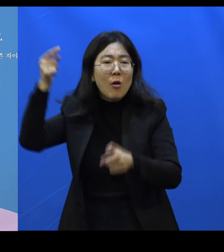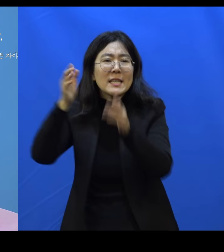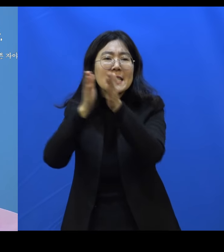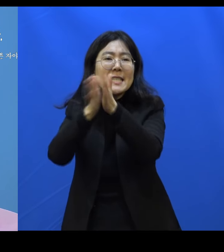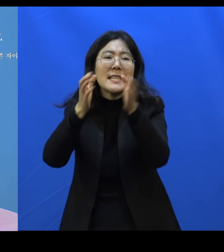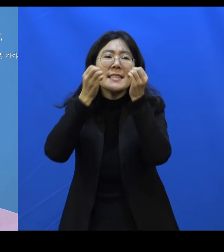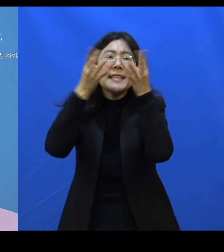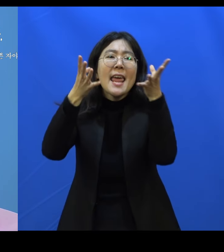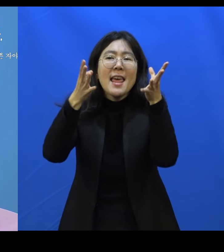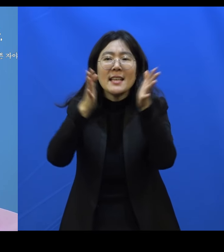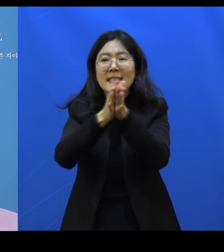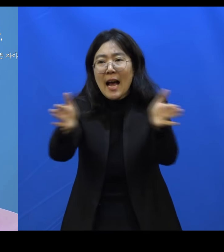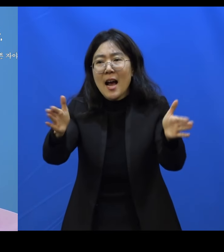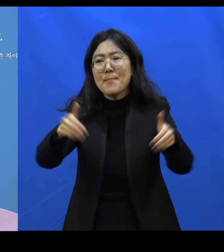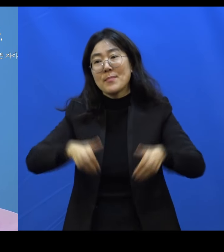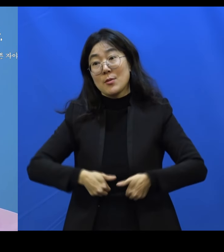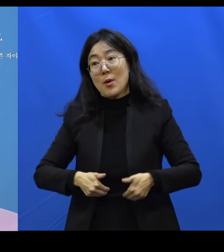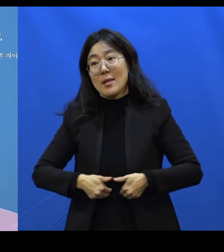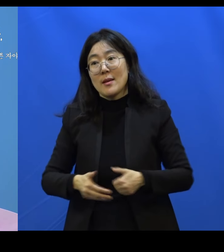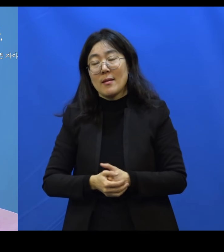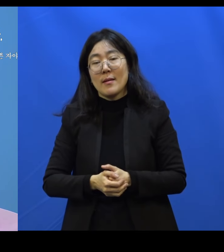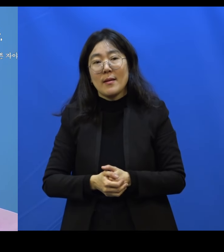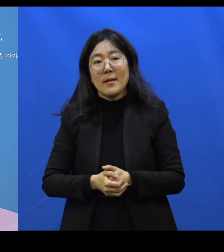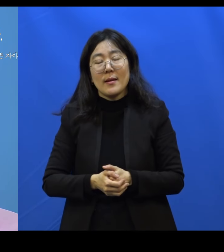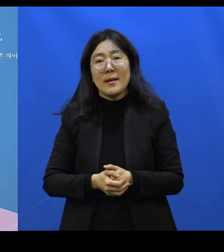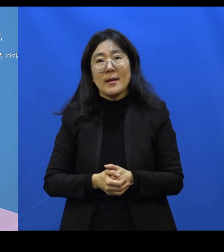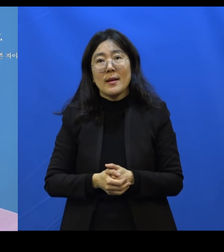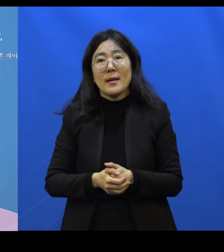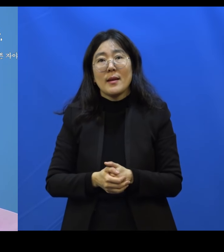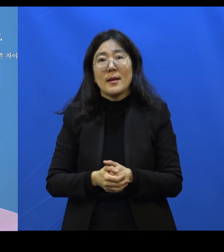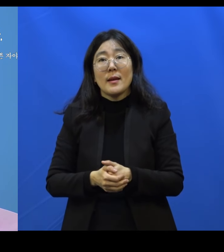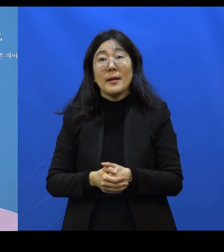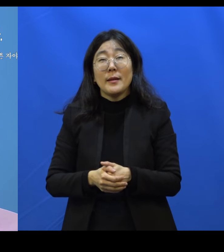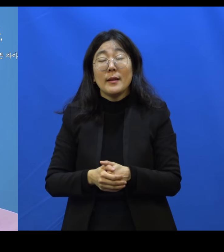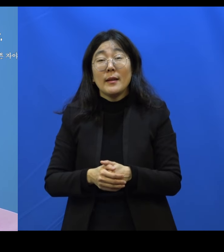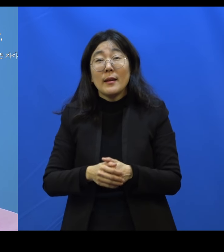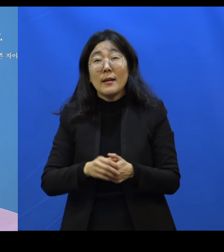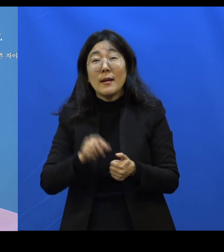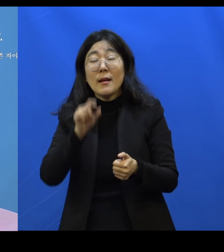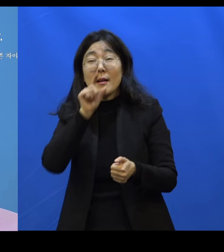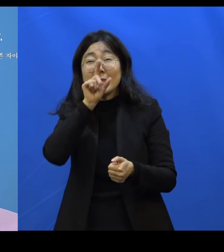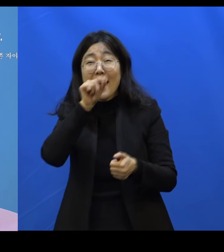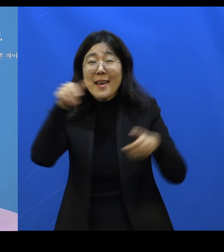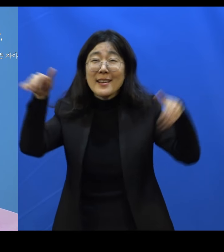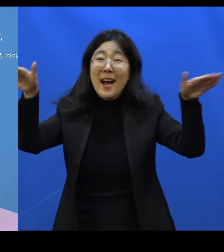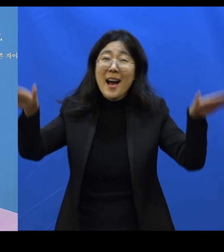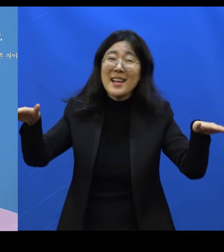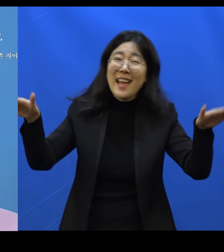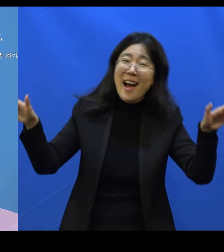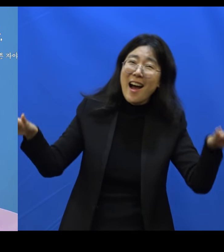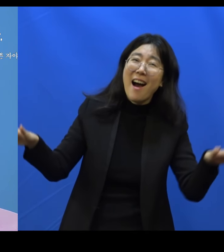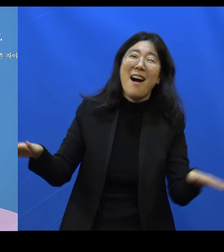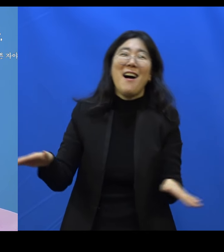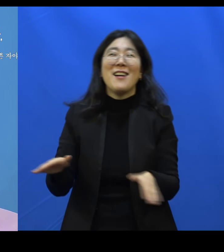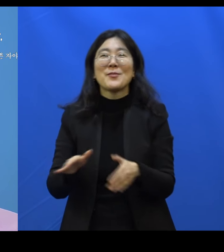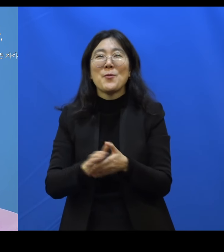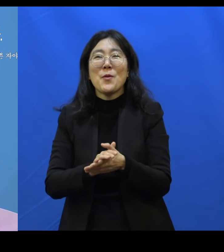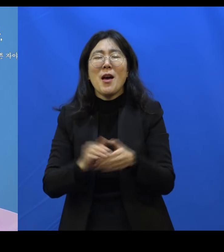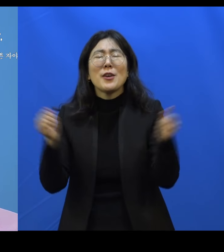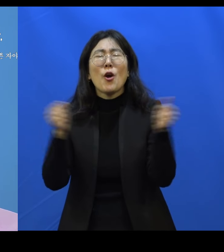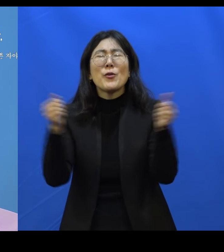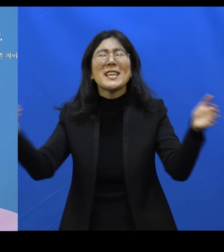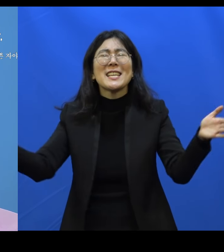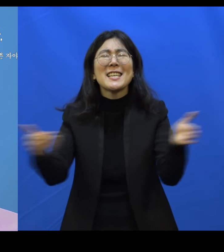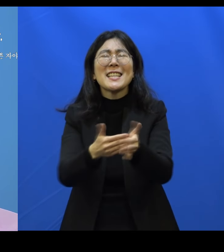말씀하십니다. 지면에는 꽃이 피고 새가 노래하고, 자, 일어나자. 겨울이